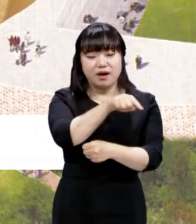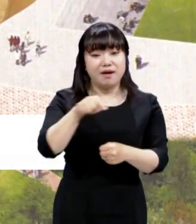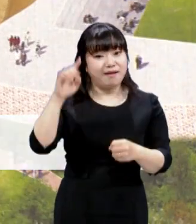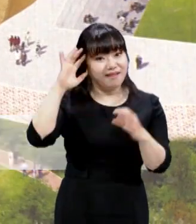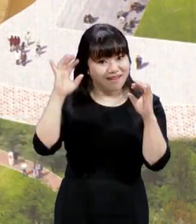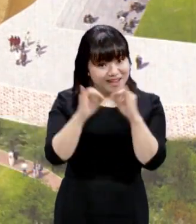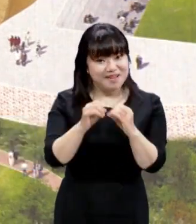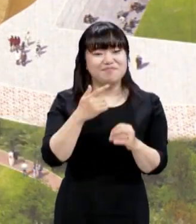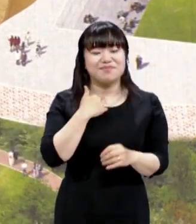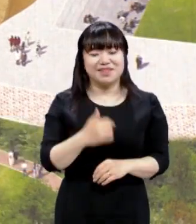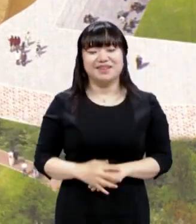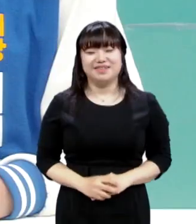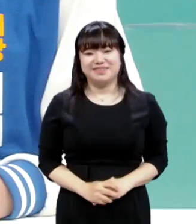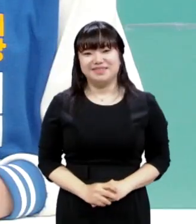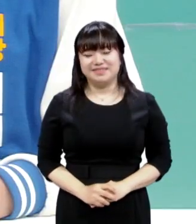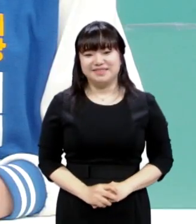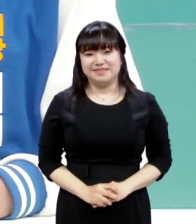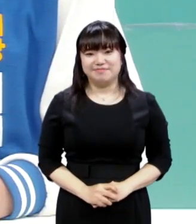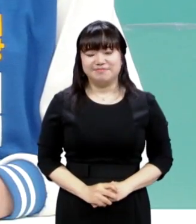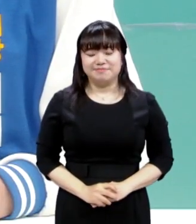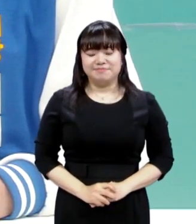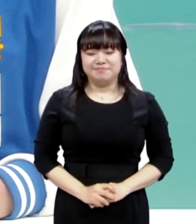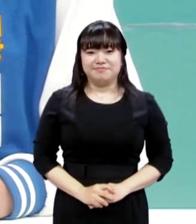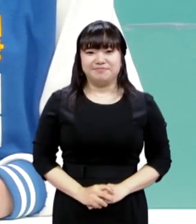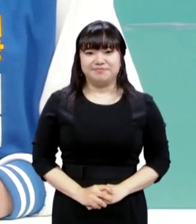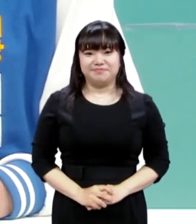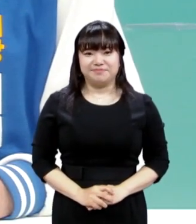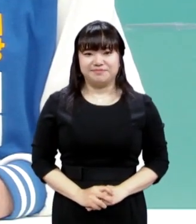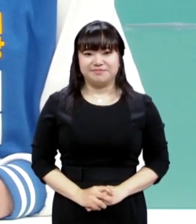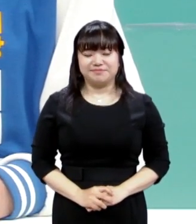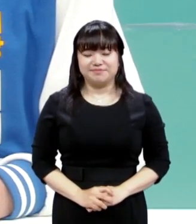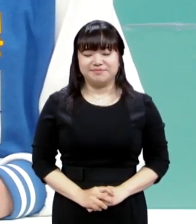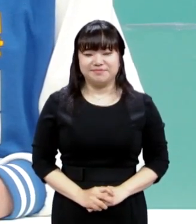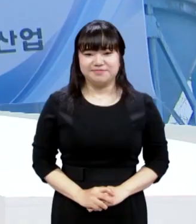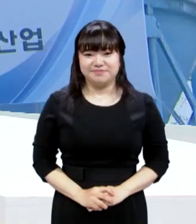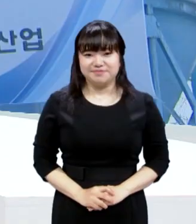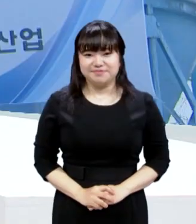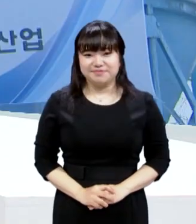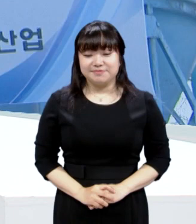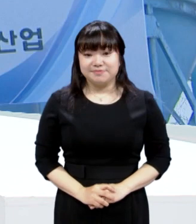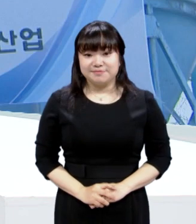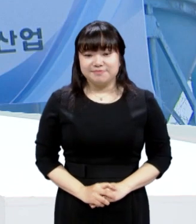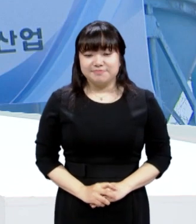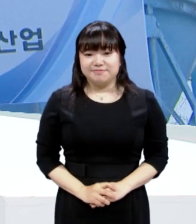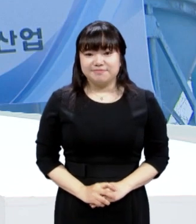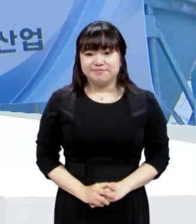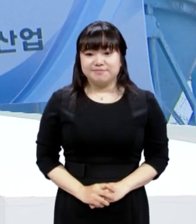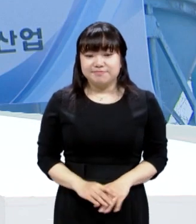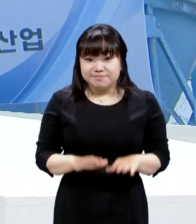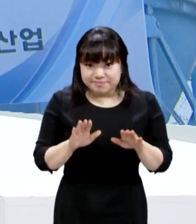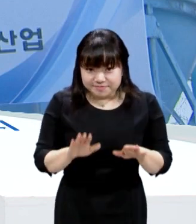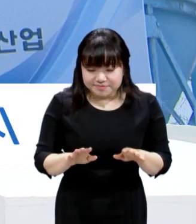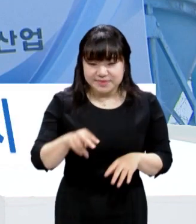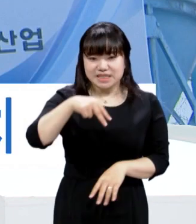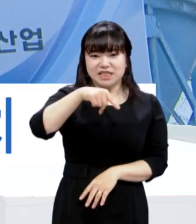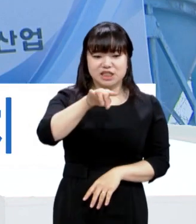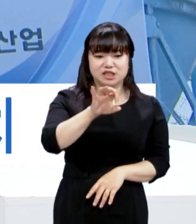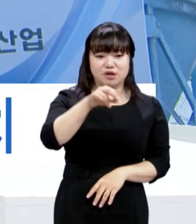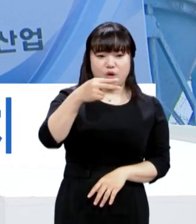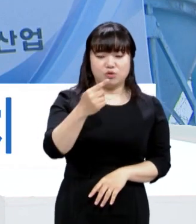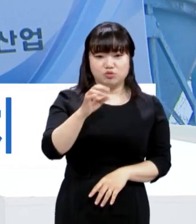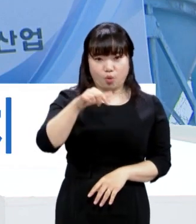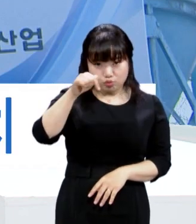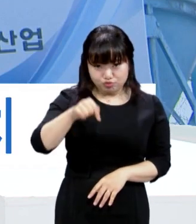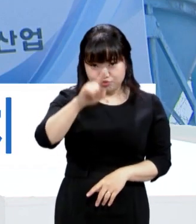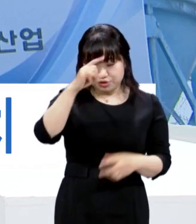같이 했습니다 b tv 뉴스 김진 줍니다 네 이번에는 성동구청장 후보들의